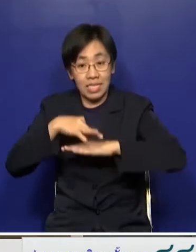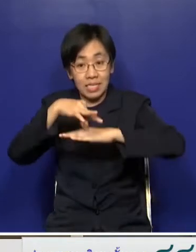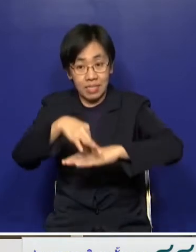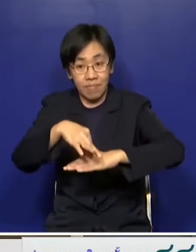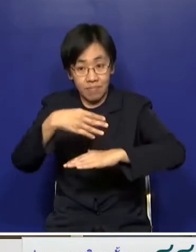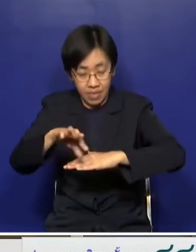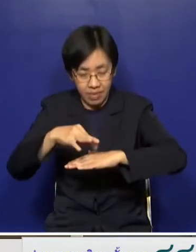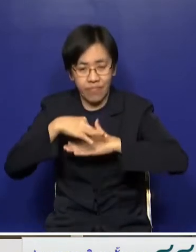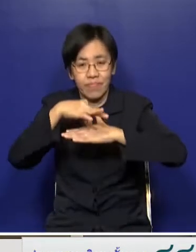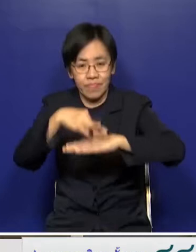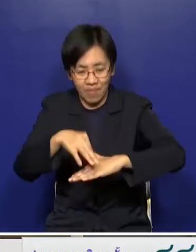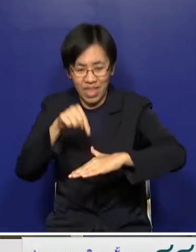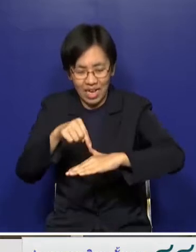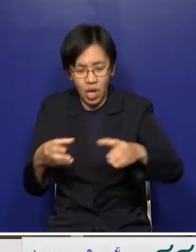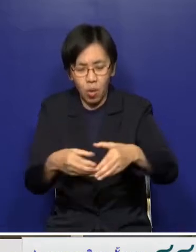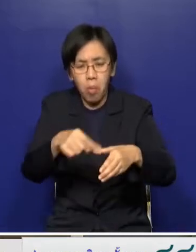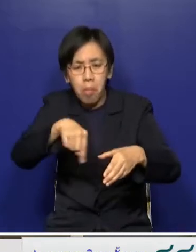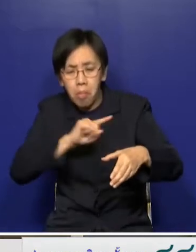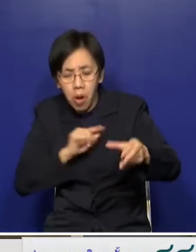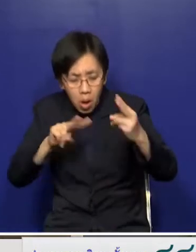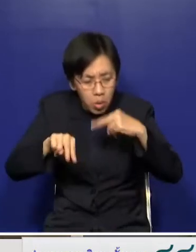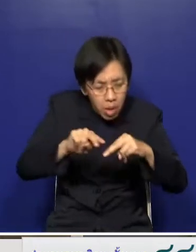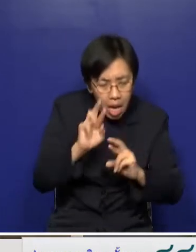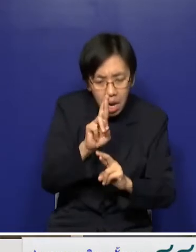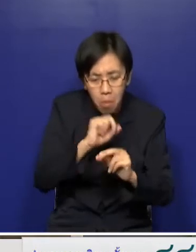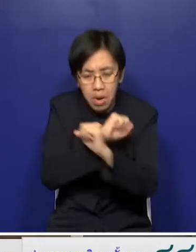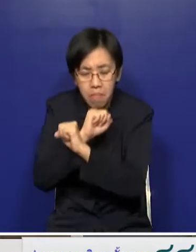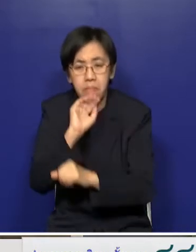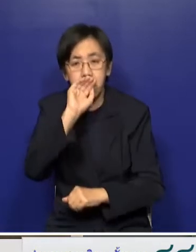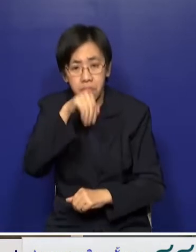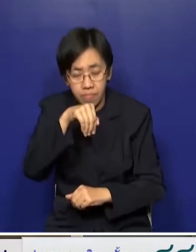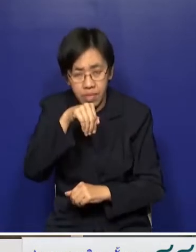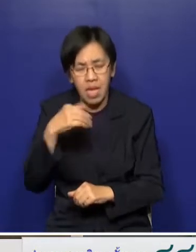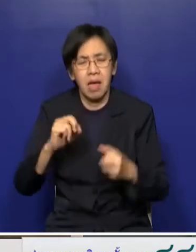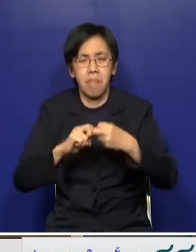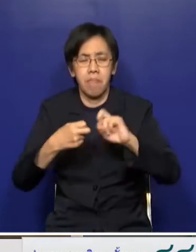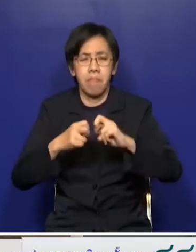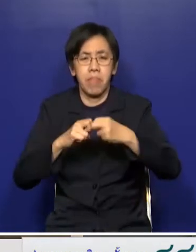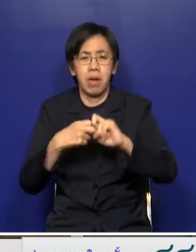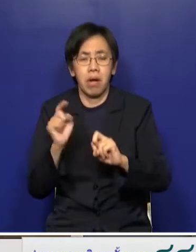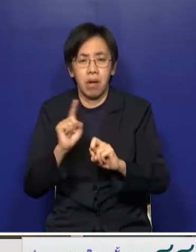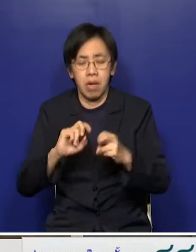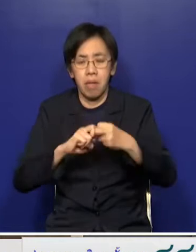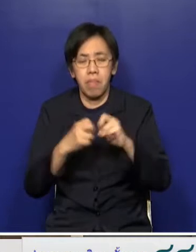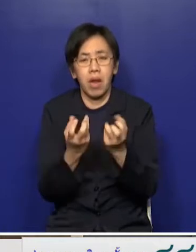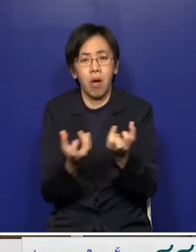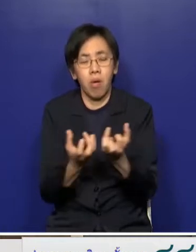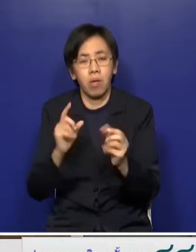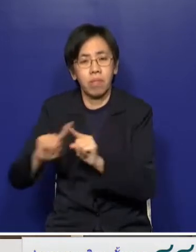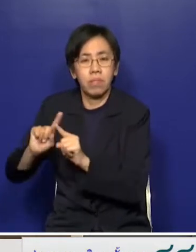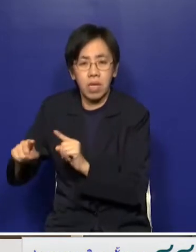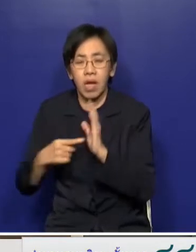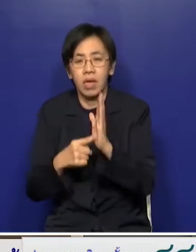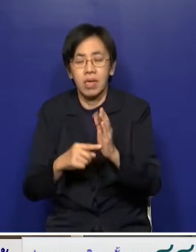เพื่อรักษาหรือว่าเฝ้าระวังช้างเนี่ยมีปัญหามากไม่ว่าจะเป็นเรื่องอุปกรณ์ต่างๆไม่ว่าจะเป็นอุปก